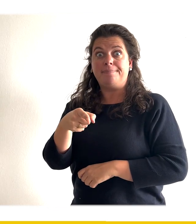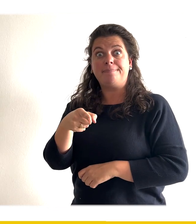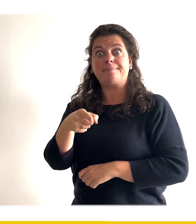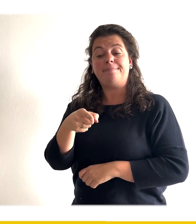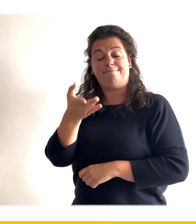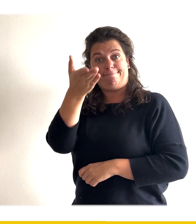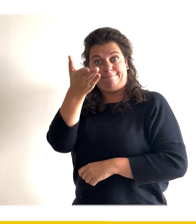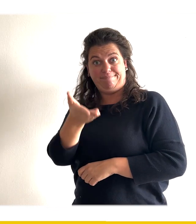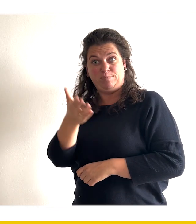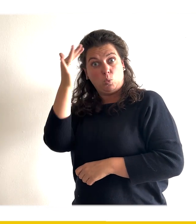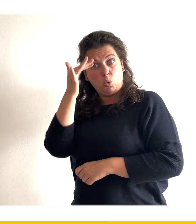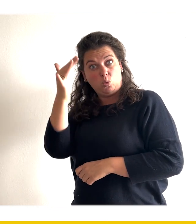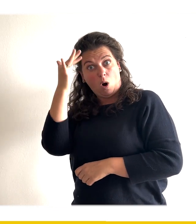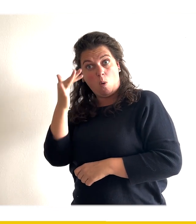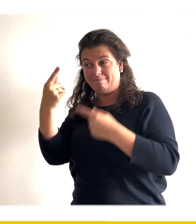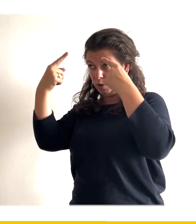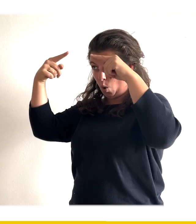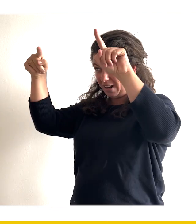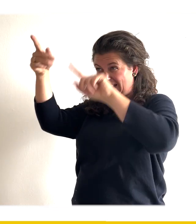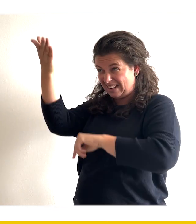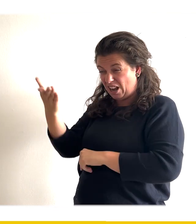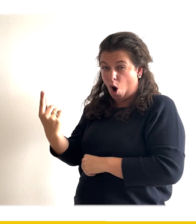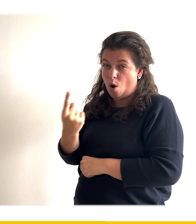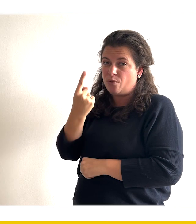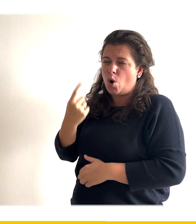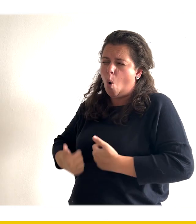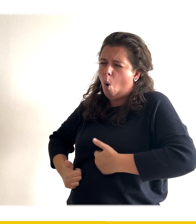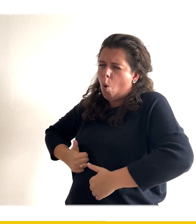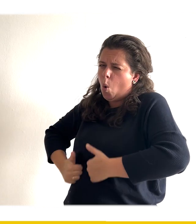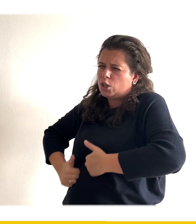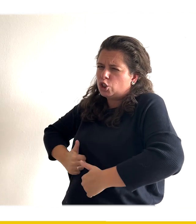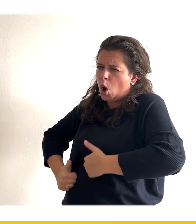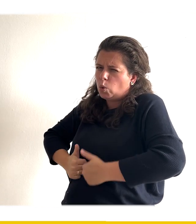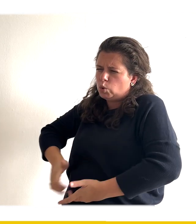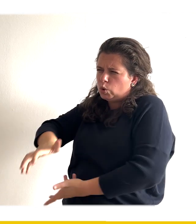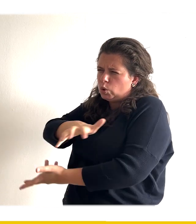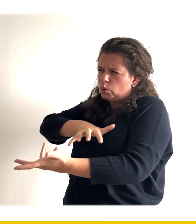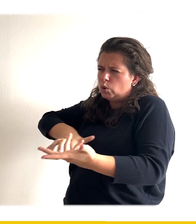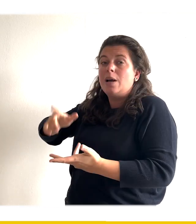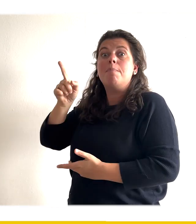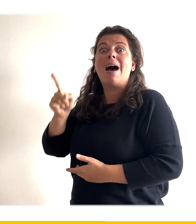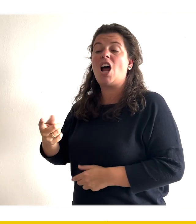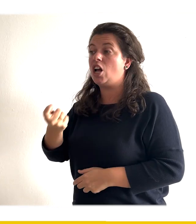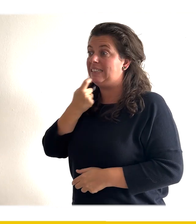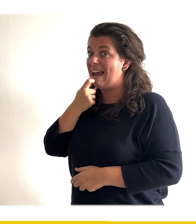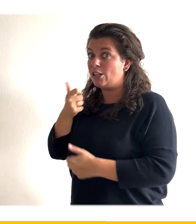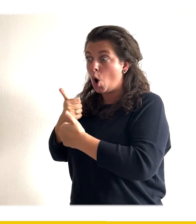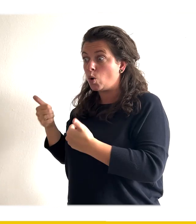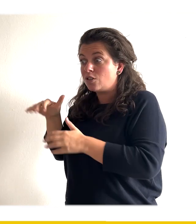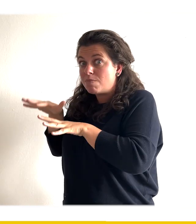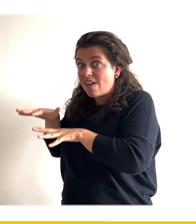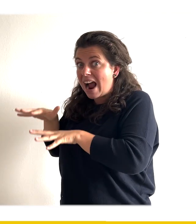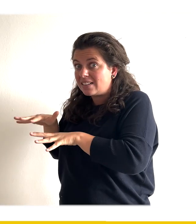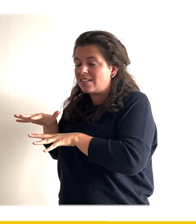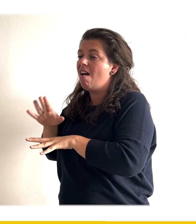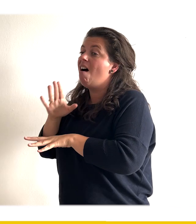gaat over hongersnood. Maar als u eten bewaart, als het goed gaat, heeft u genoeg over als